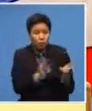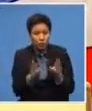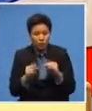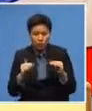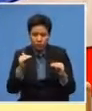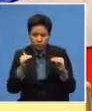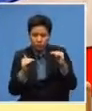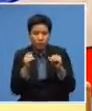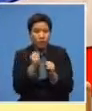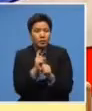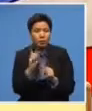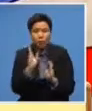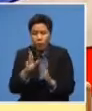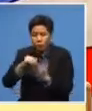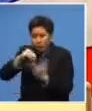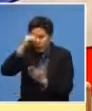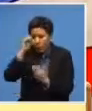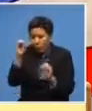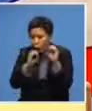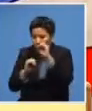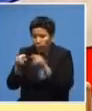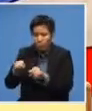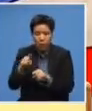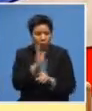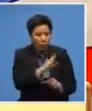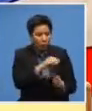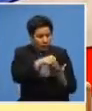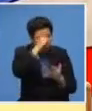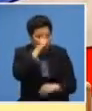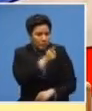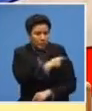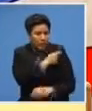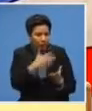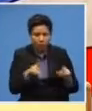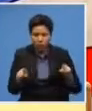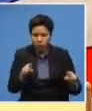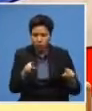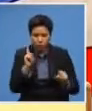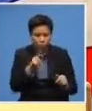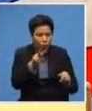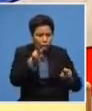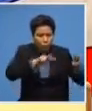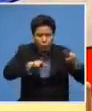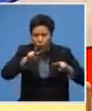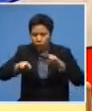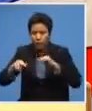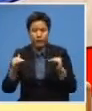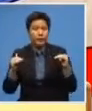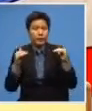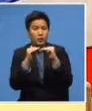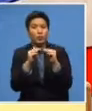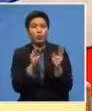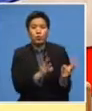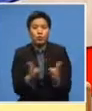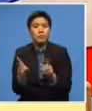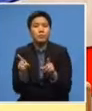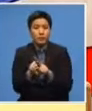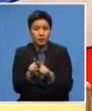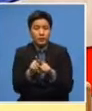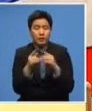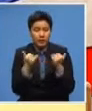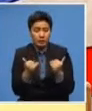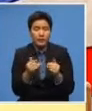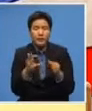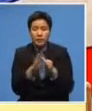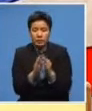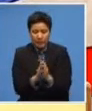สมดุลกันระหว่างนี้คนที่ไม่เรียนหนังสือคนเรียนหนังสือจะทำยังไงทั้งสองฝ่ายได้รับการดูแลจากพวกเรานะครับเรื่อง